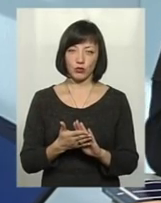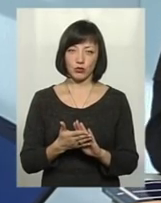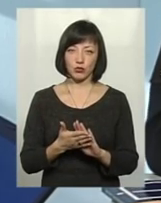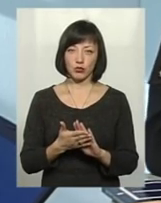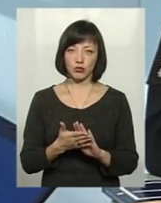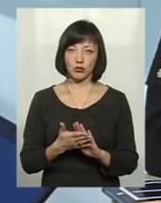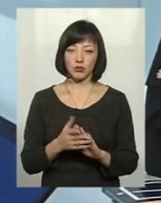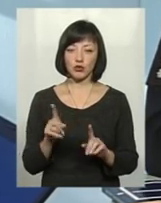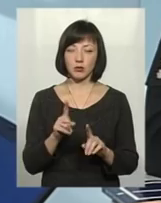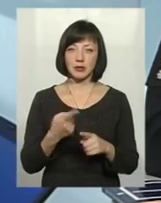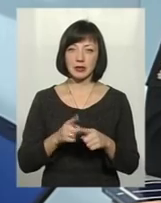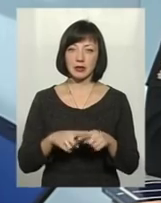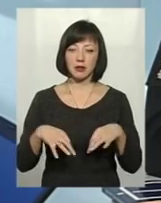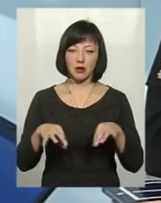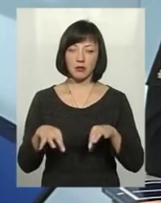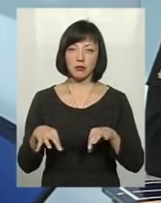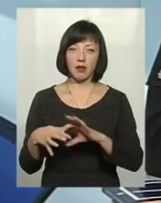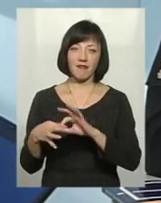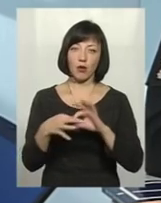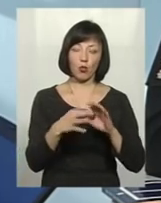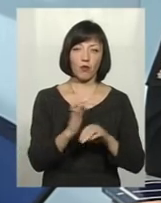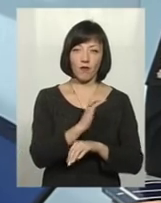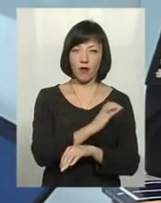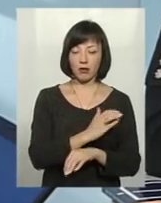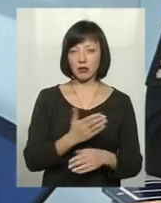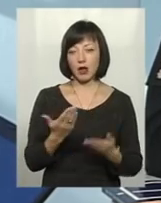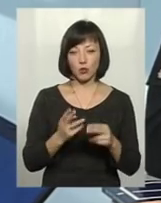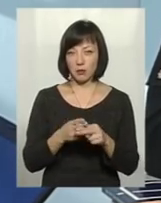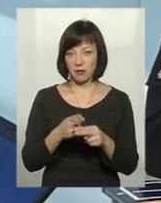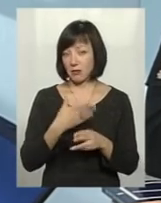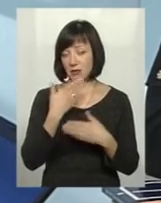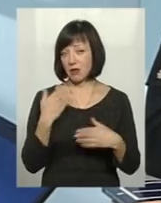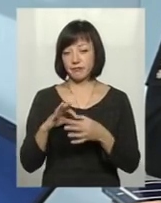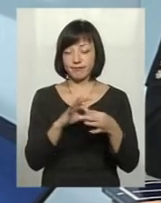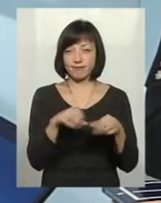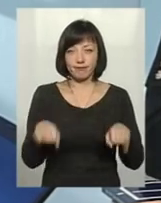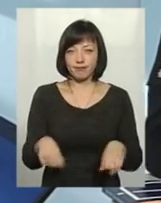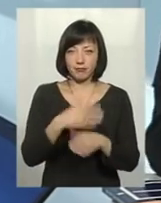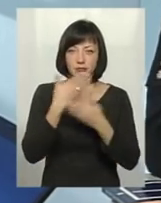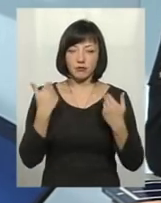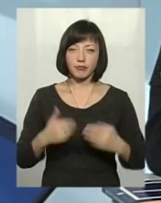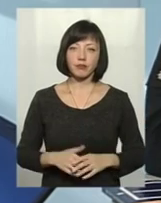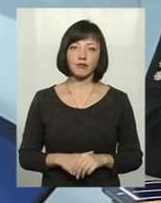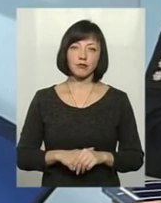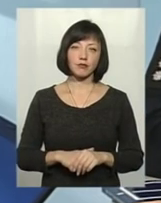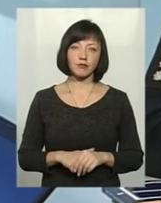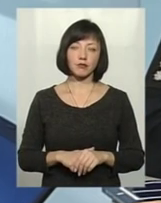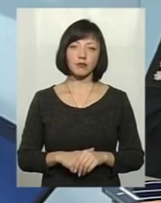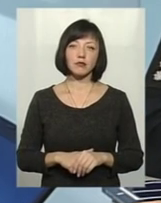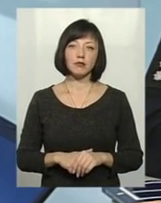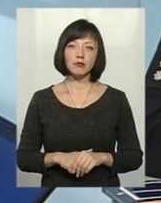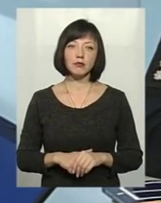обов'язковою умовою для того, щоб транспортний засіб можна було евакуювати, навіть без відома, ну, без участі власника на той